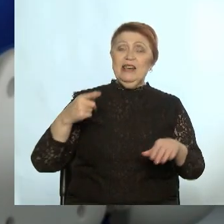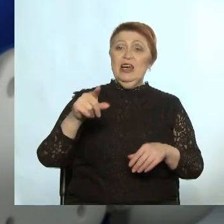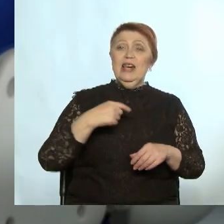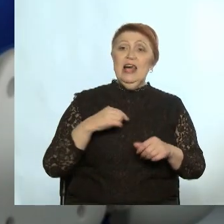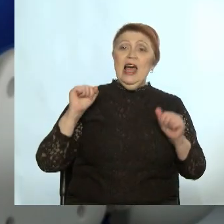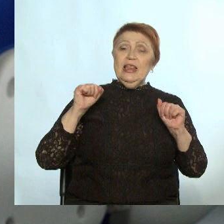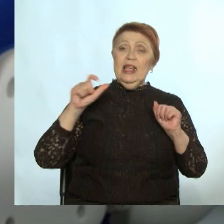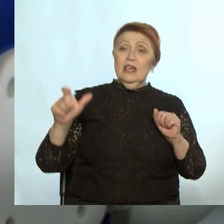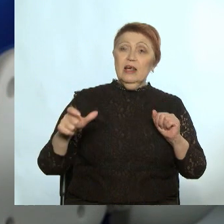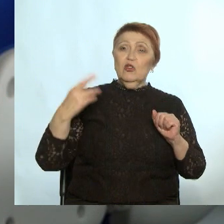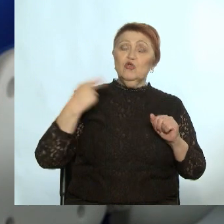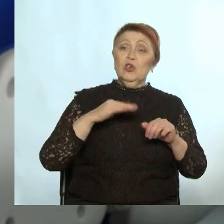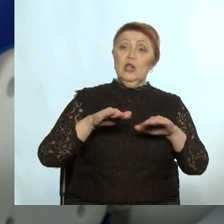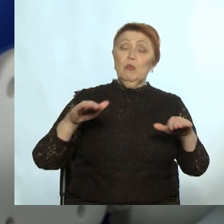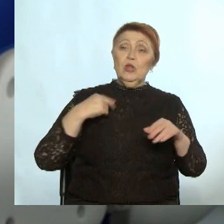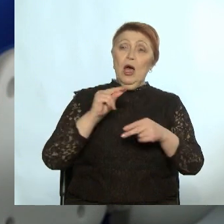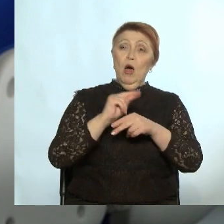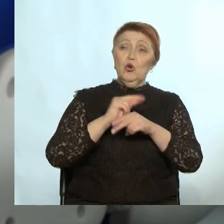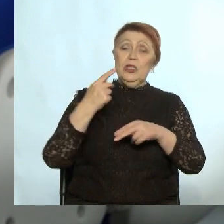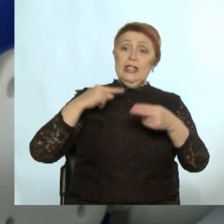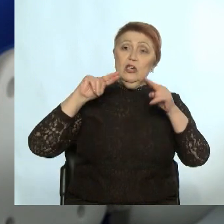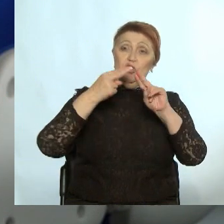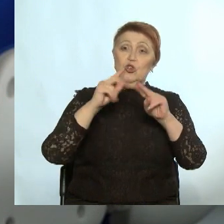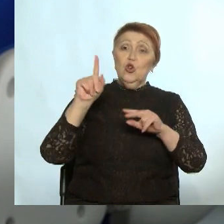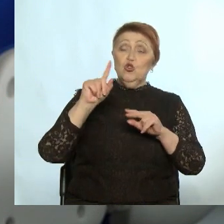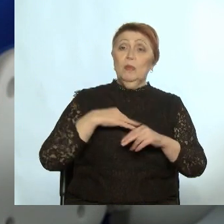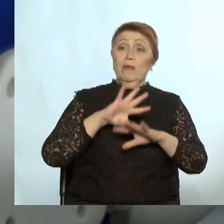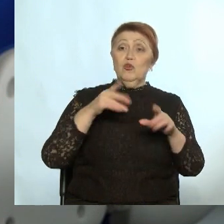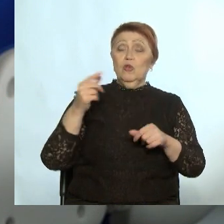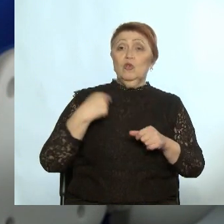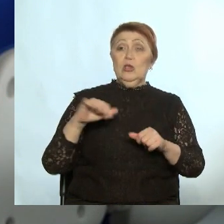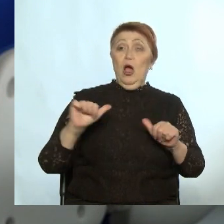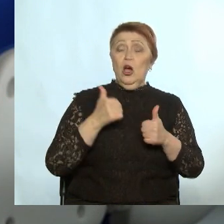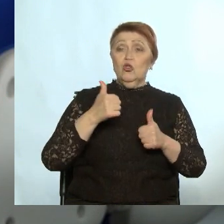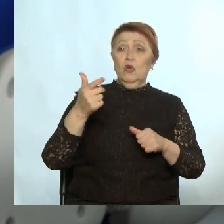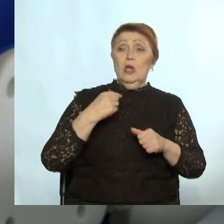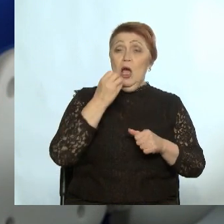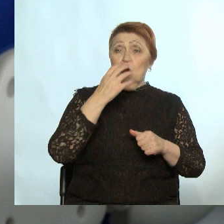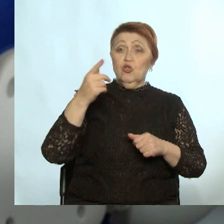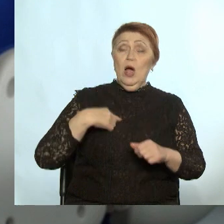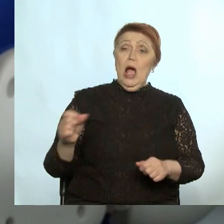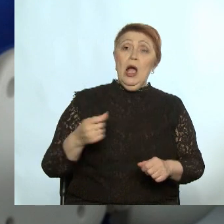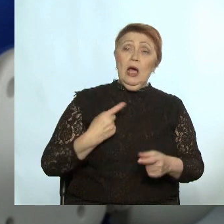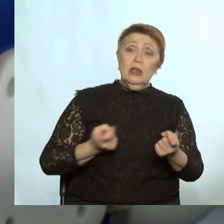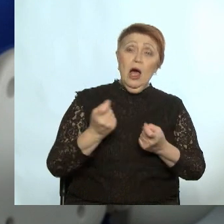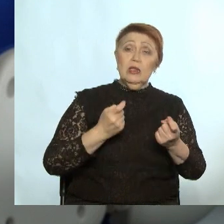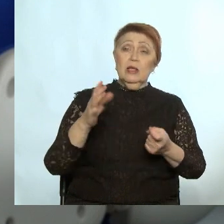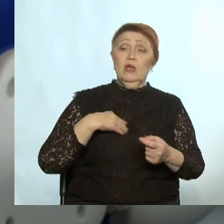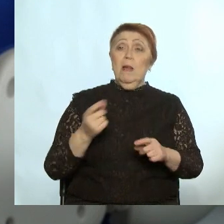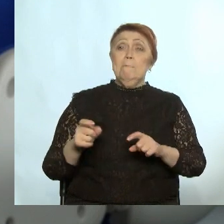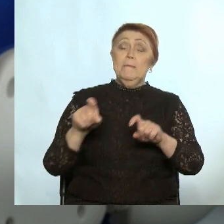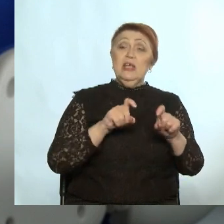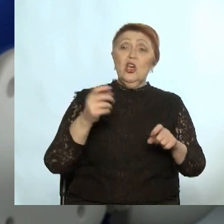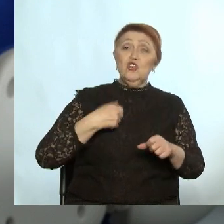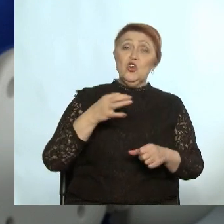ребенка прежде всего обучить технически его, да, чтобы он был хорошо катался, хорошо владел клюшкой шайбы, хорошо давал передачи. Там не